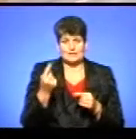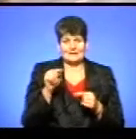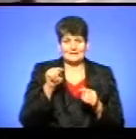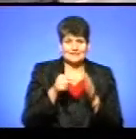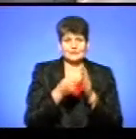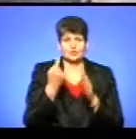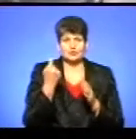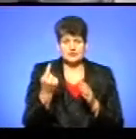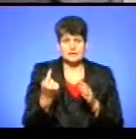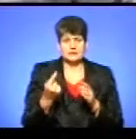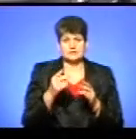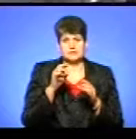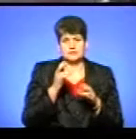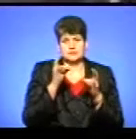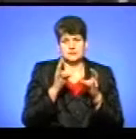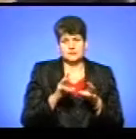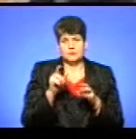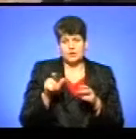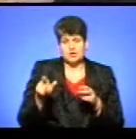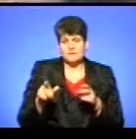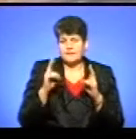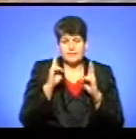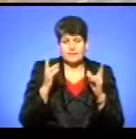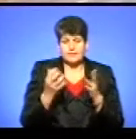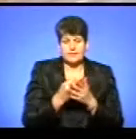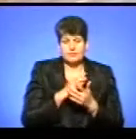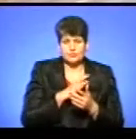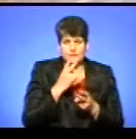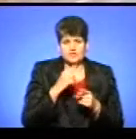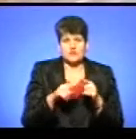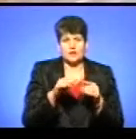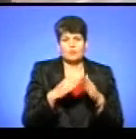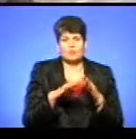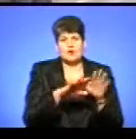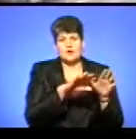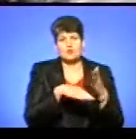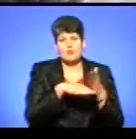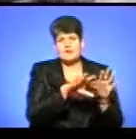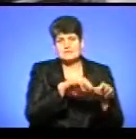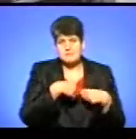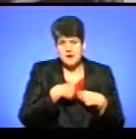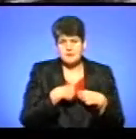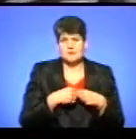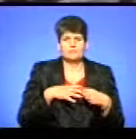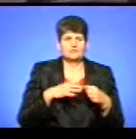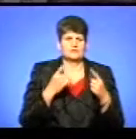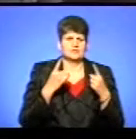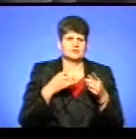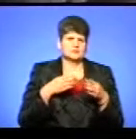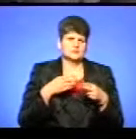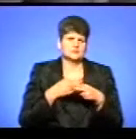Потерпілих нами не було виявлено, оскільки їх забрала швидка допомога. Був дуже великий затор.